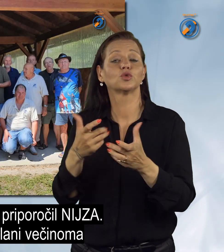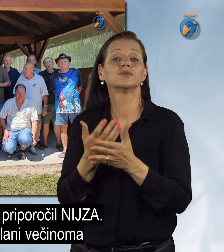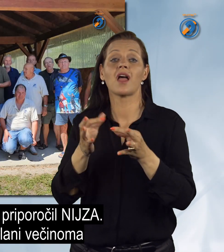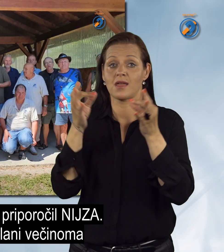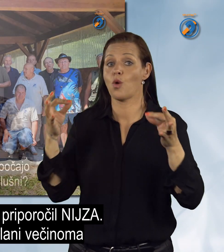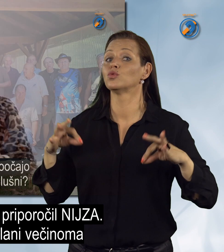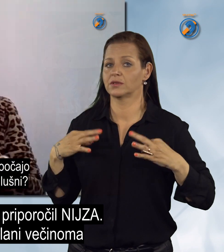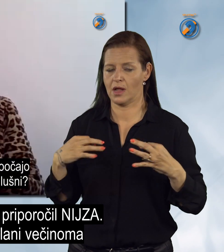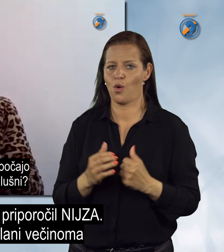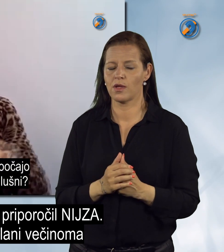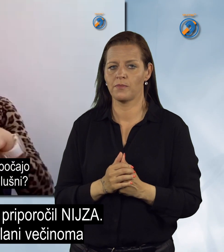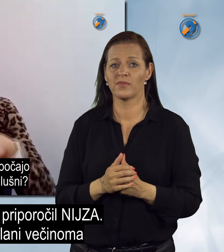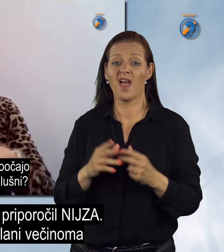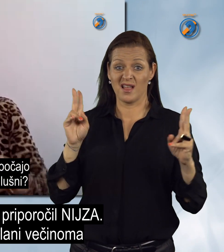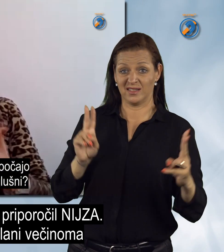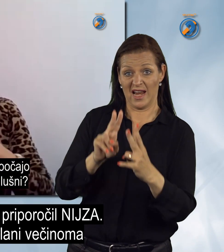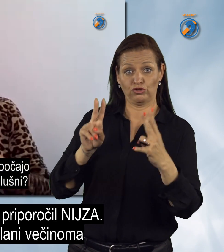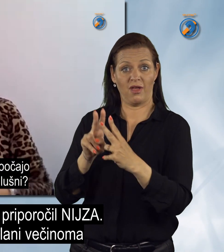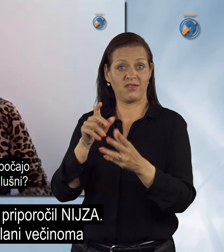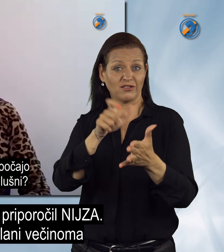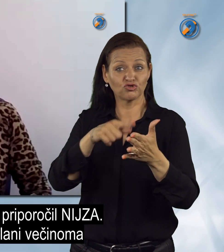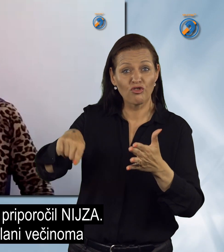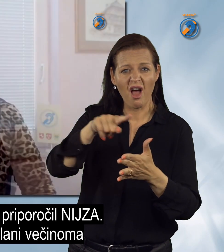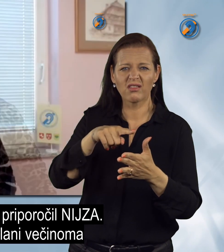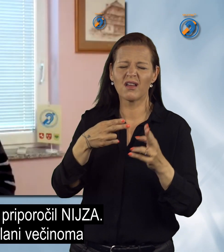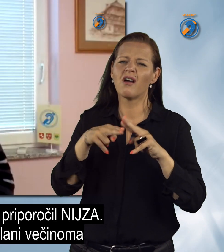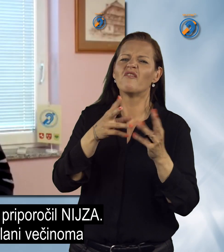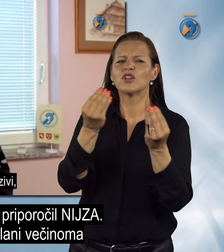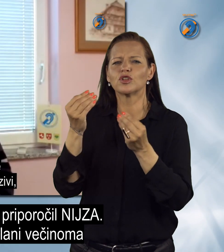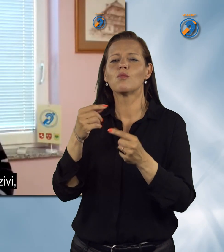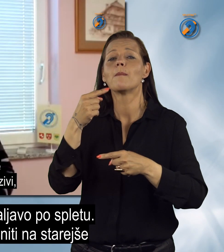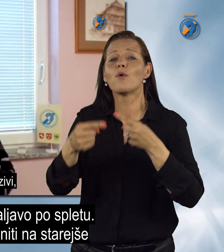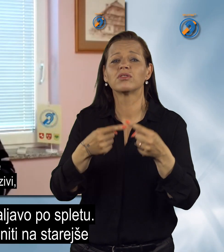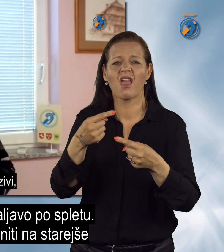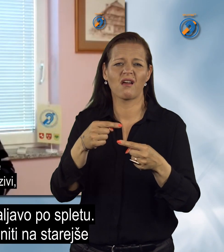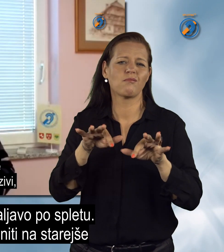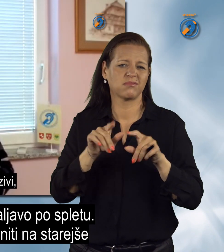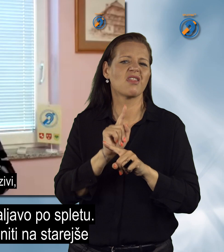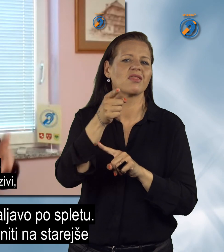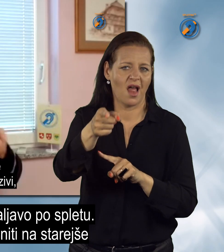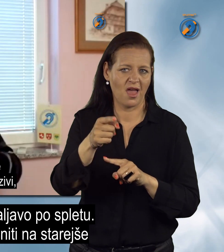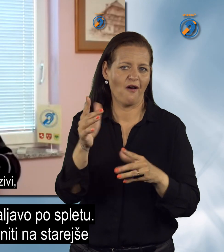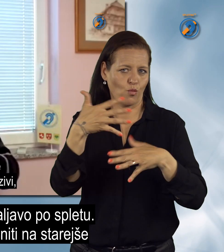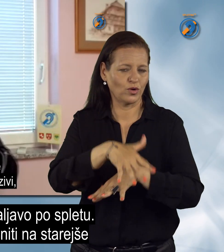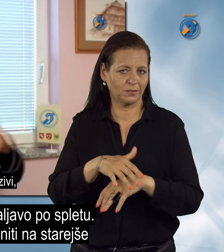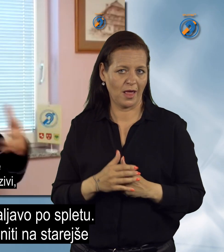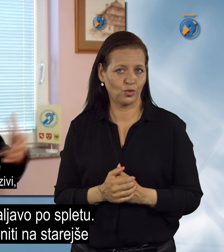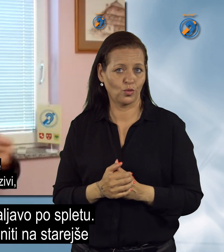Nacionalnega inštituta za javno zdravje. Srečanja s člani večinoma potekajo na daljavo po